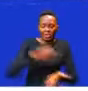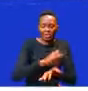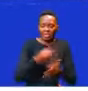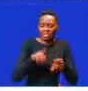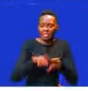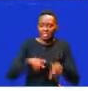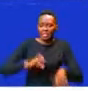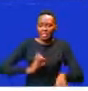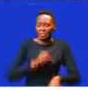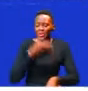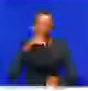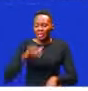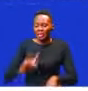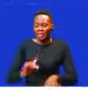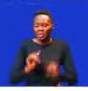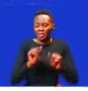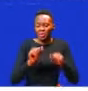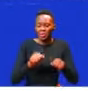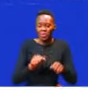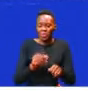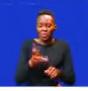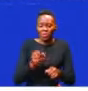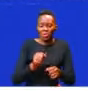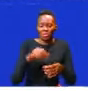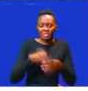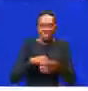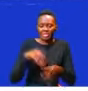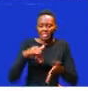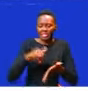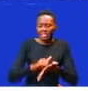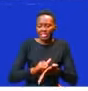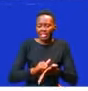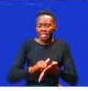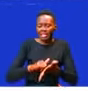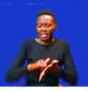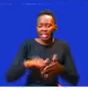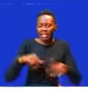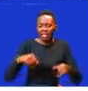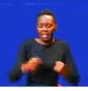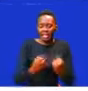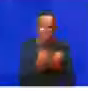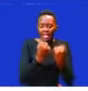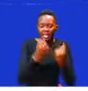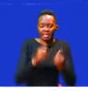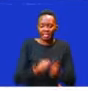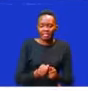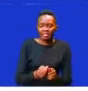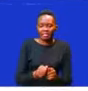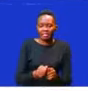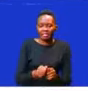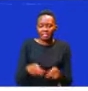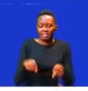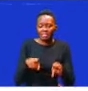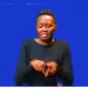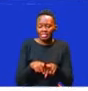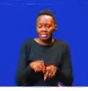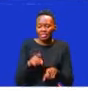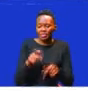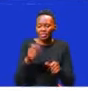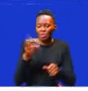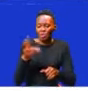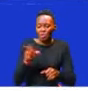ndege ambayo haikufaa? Mtu kama general anaingia katika hiyo